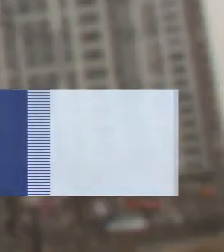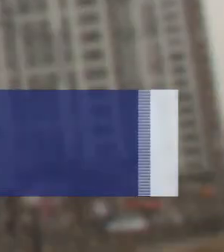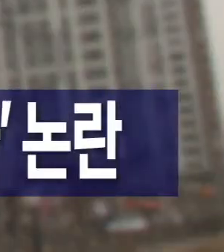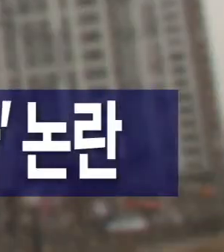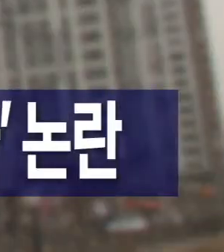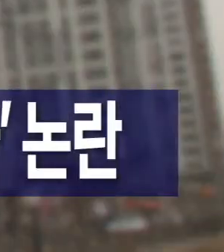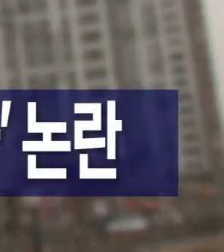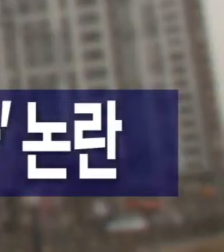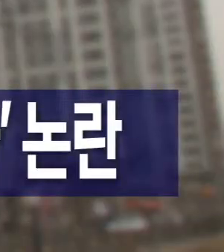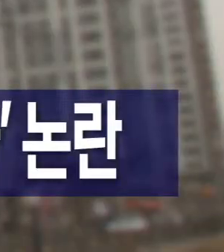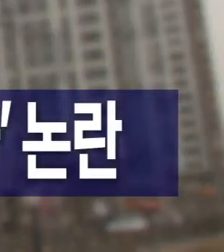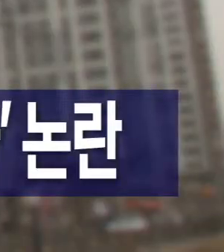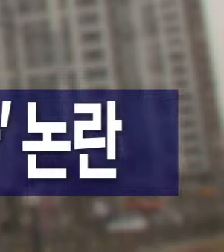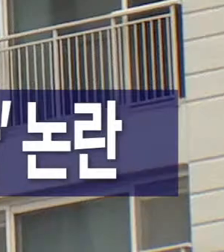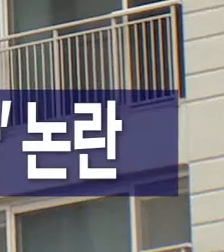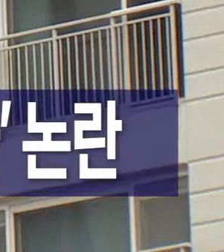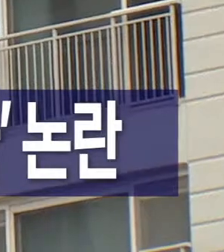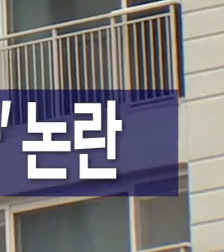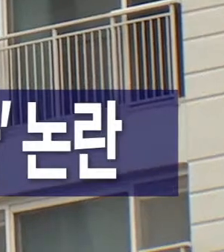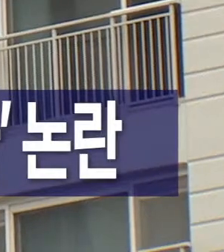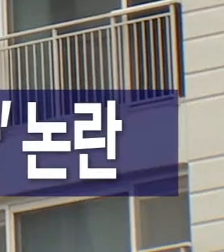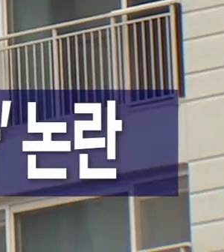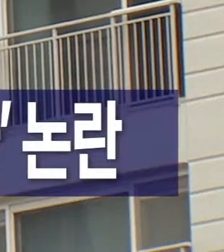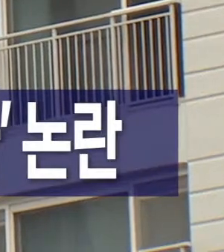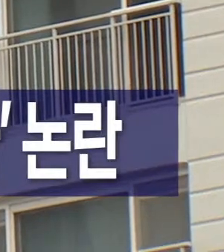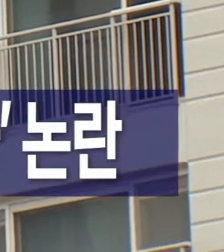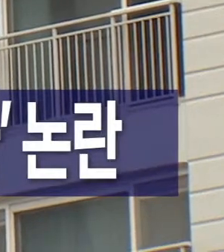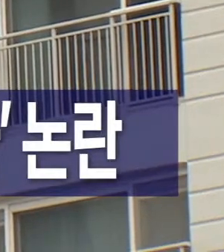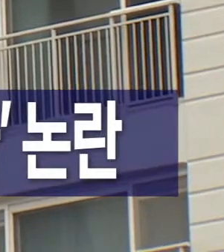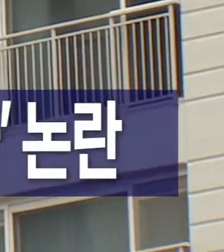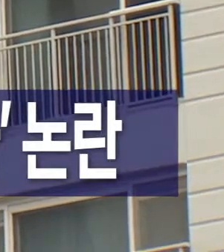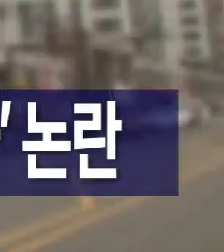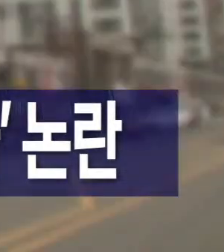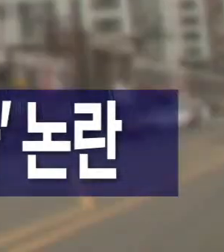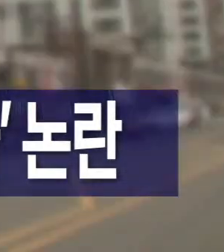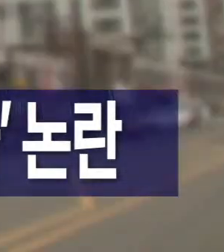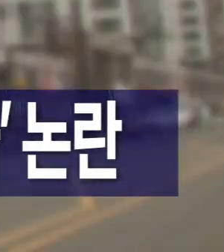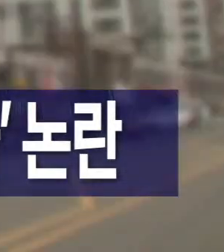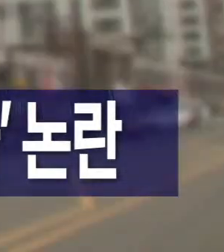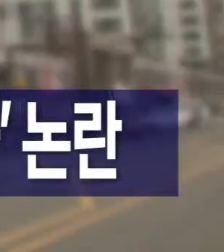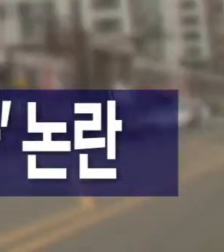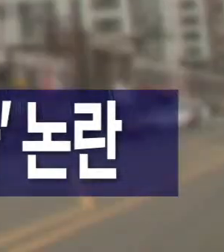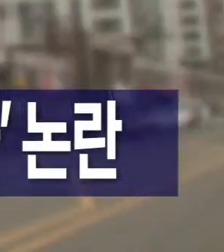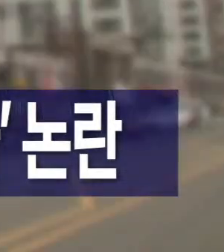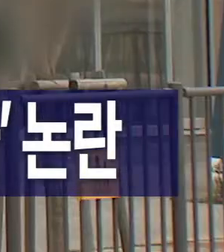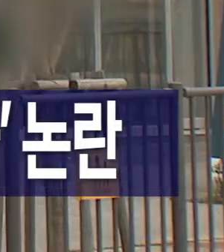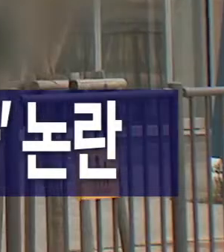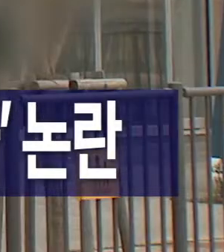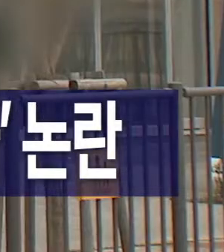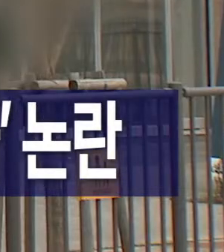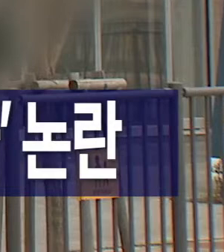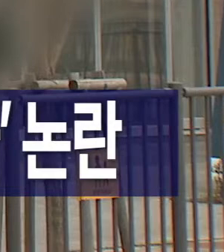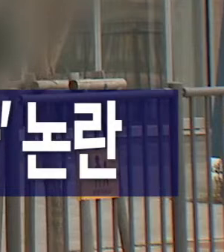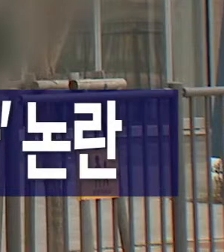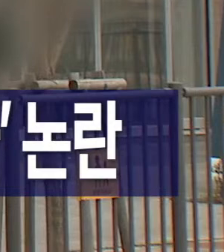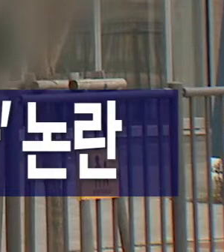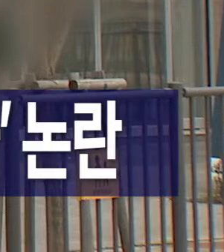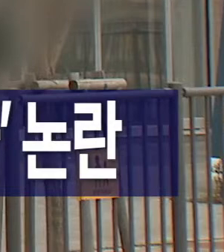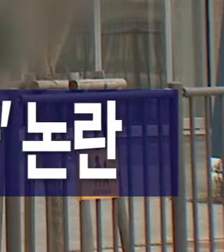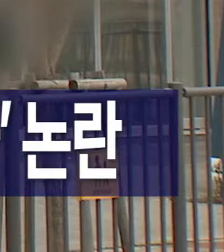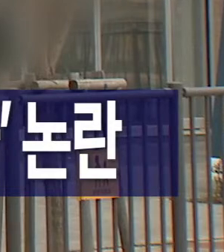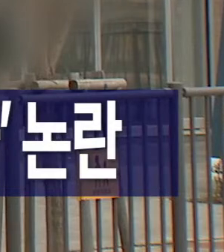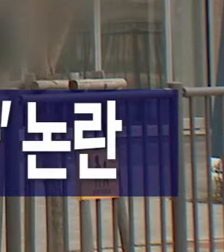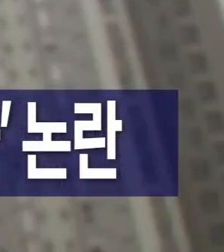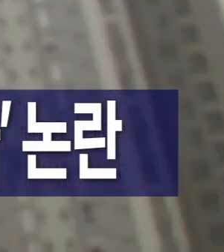선임대 후분양 민간 임대아파트가 고분양가 논란에 휩싸였습니다. 공공택지에 들어섰는데도 분양가 상한을